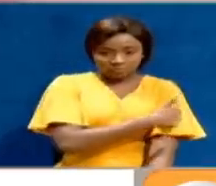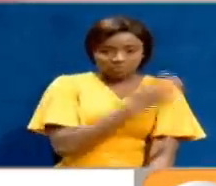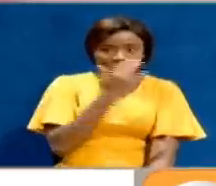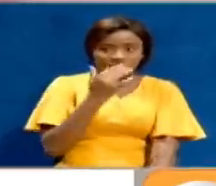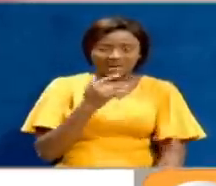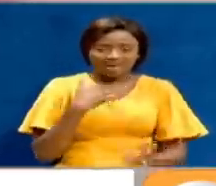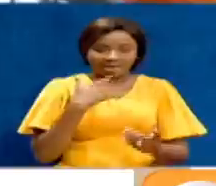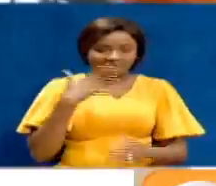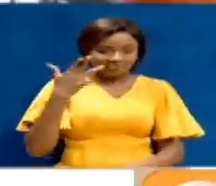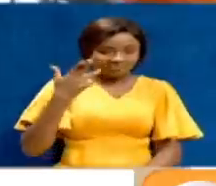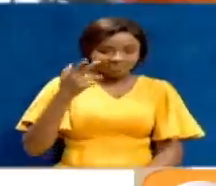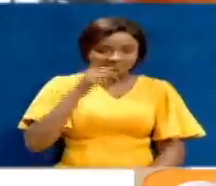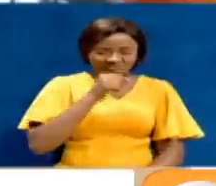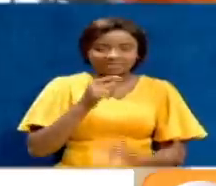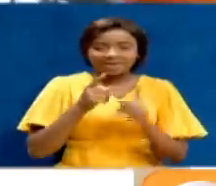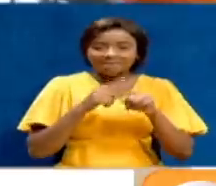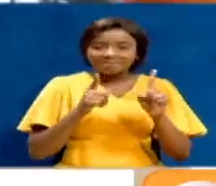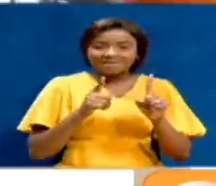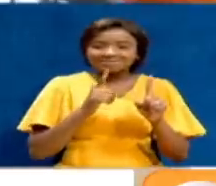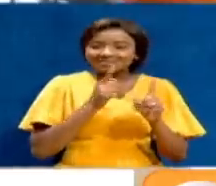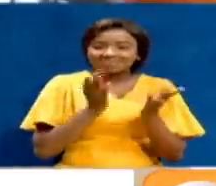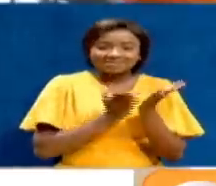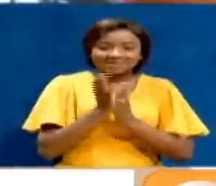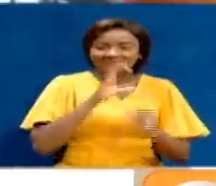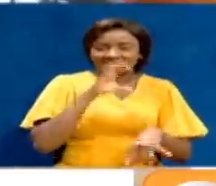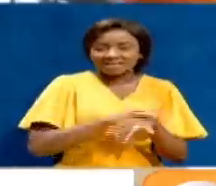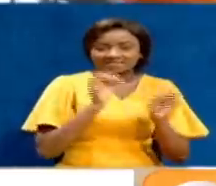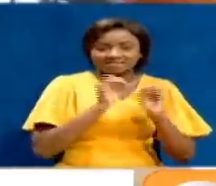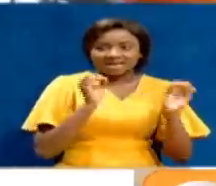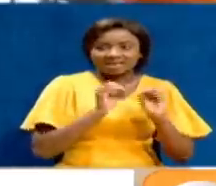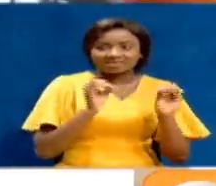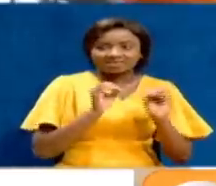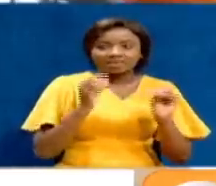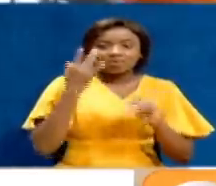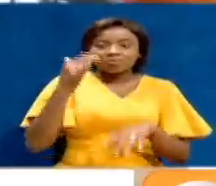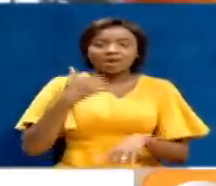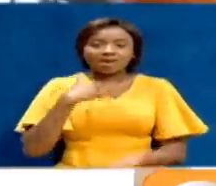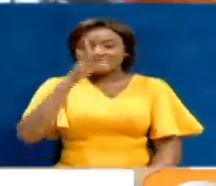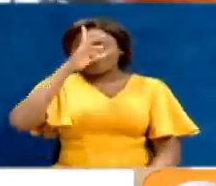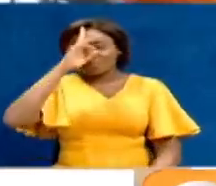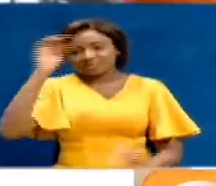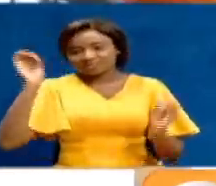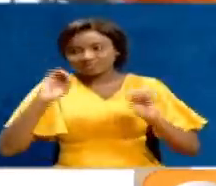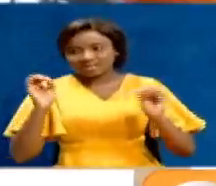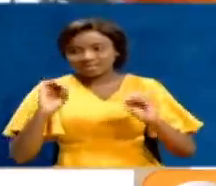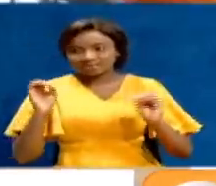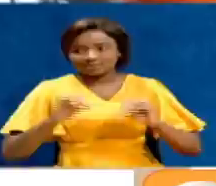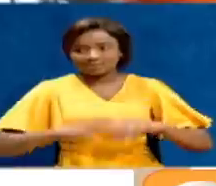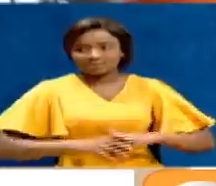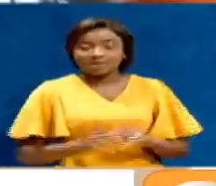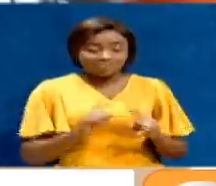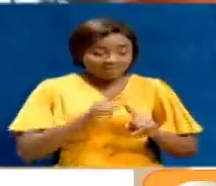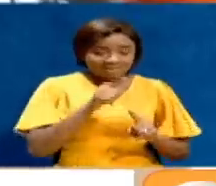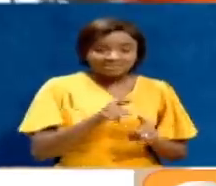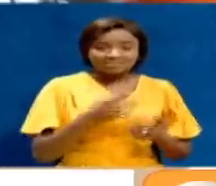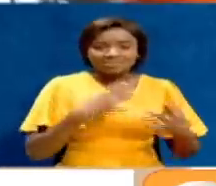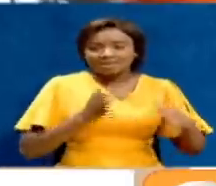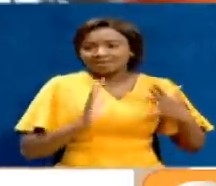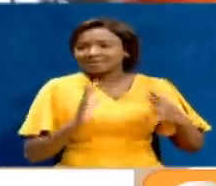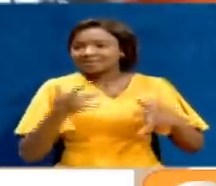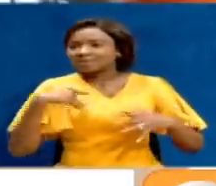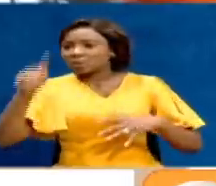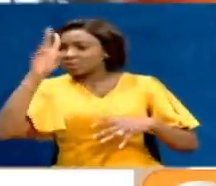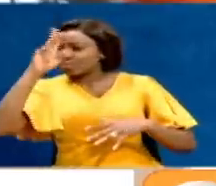kwa maafisa wa polisi. Nilihangaika sana, ibidi tena nichukue pikipiki nikimbia Kabete polisi na muda inaisha.